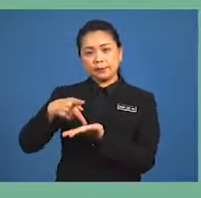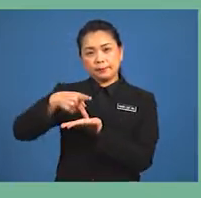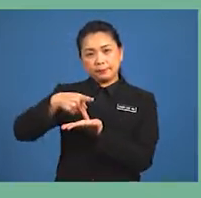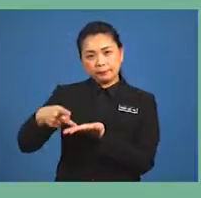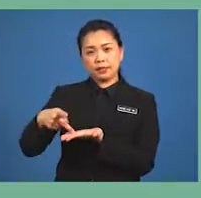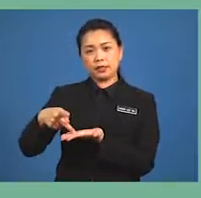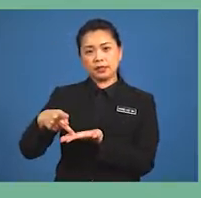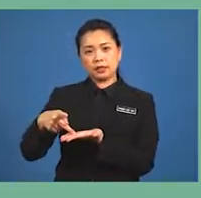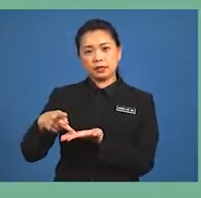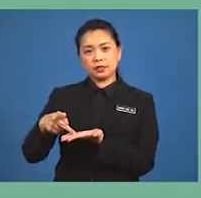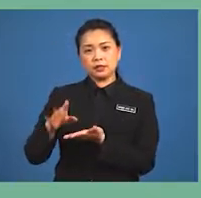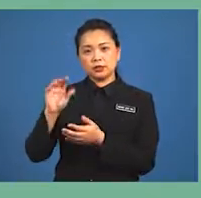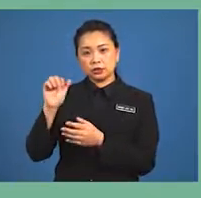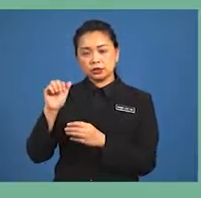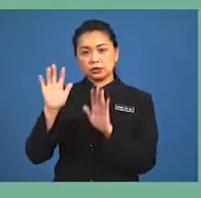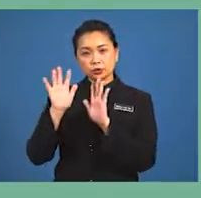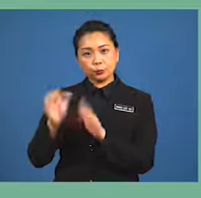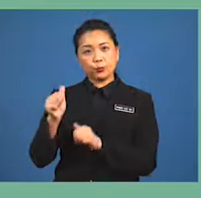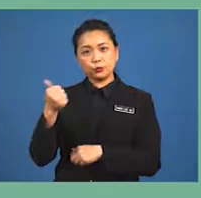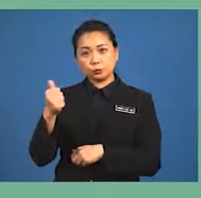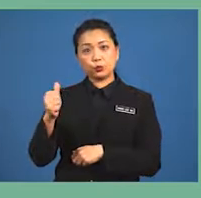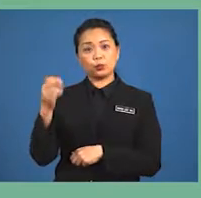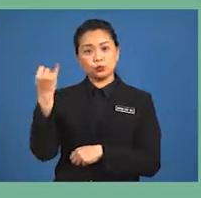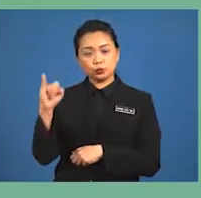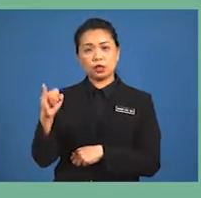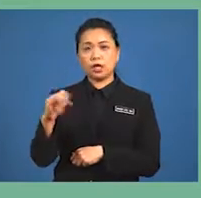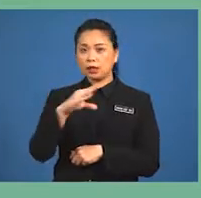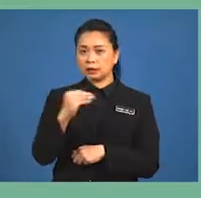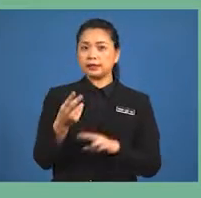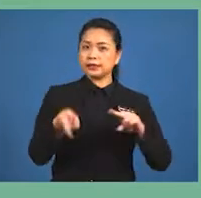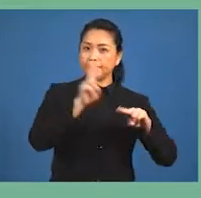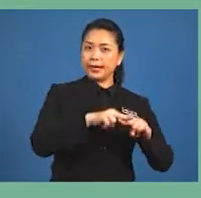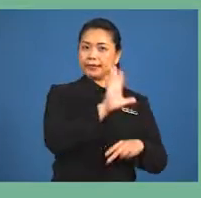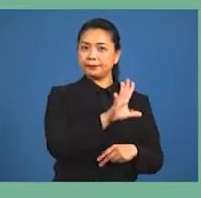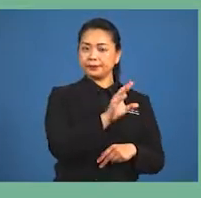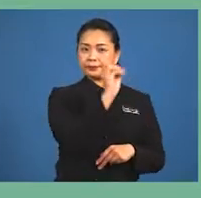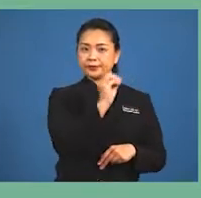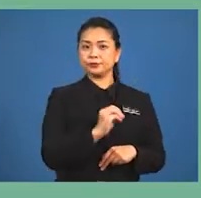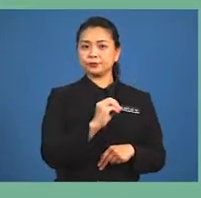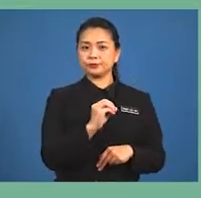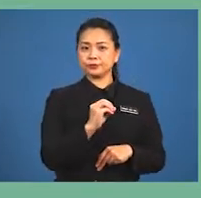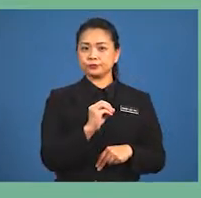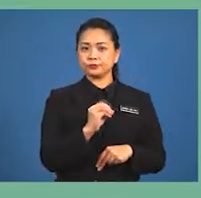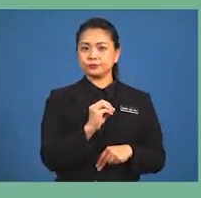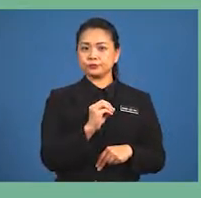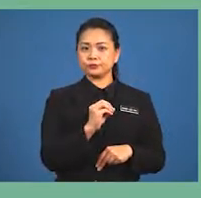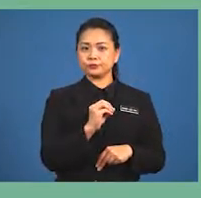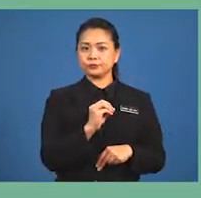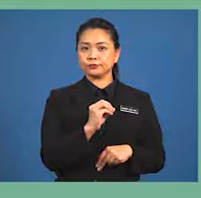tersebut sebanyak RM10 juta dan tambahan 5%, iaitu berapa?